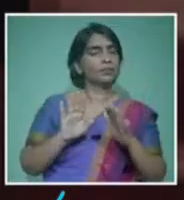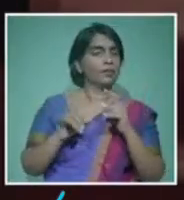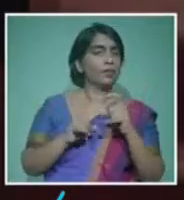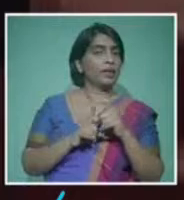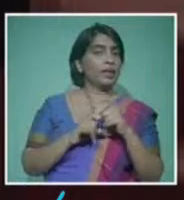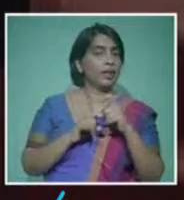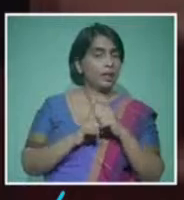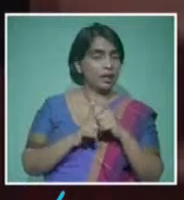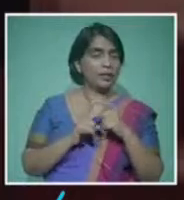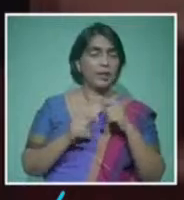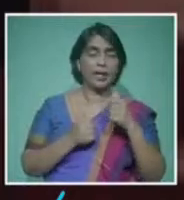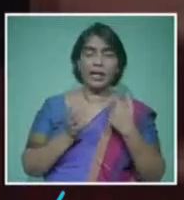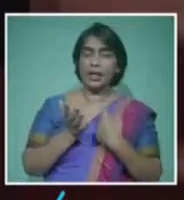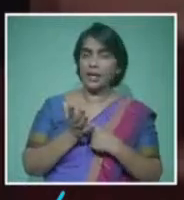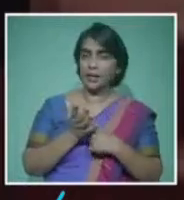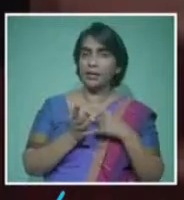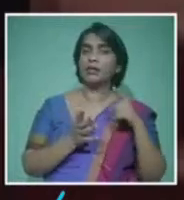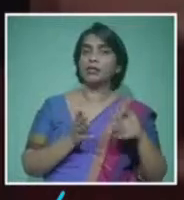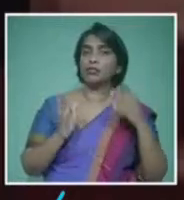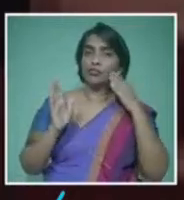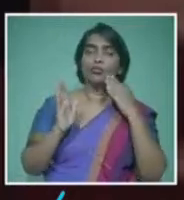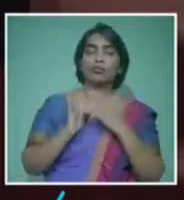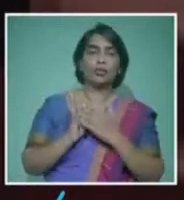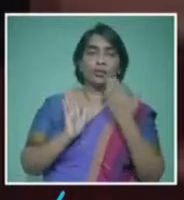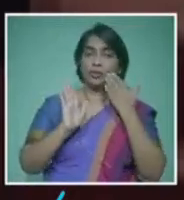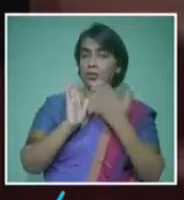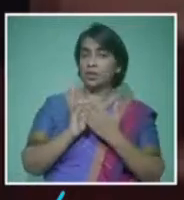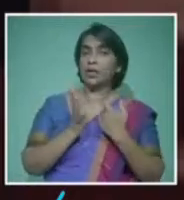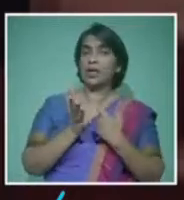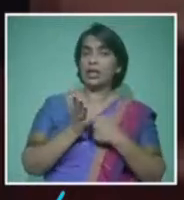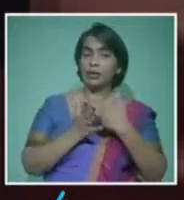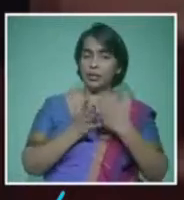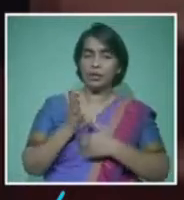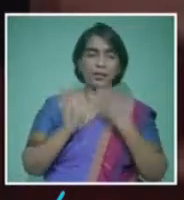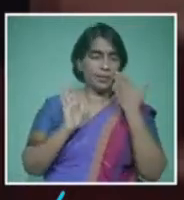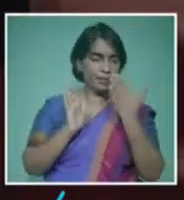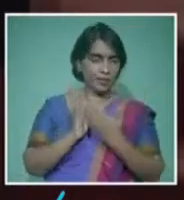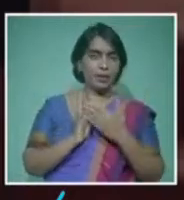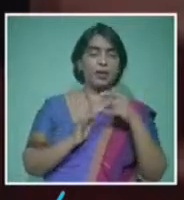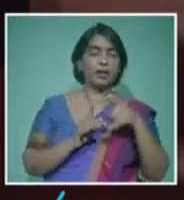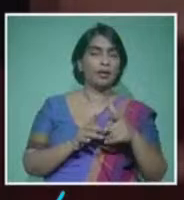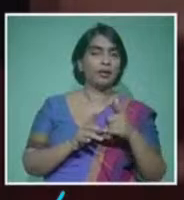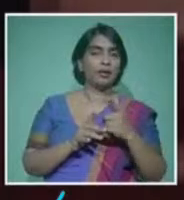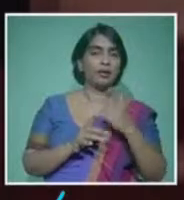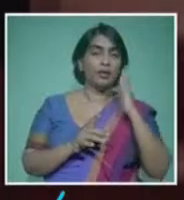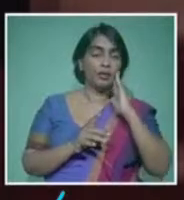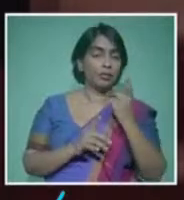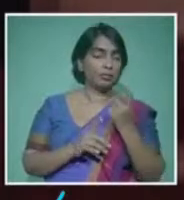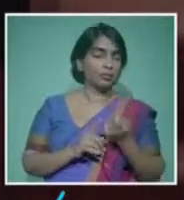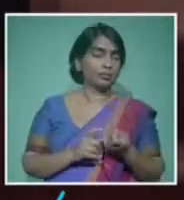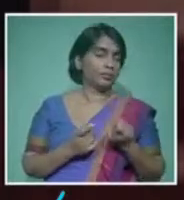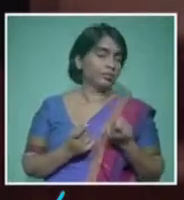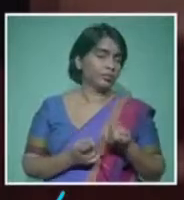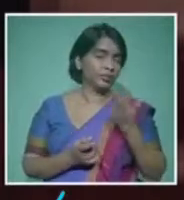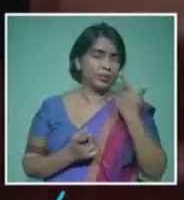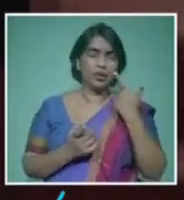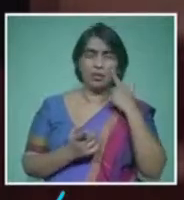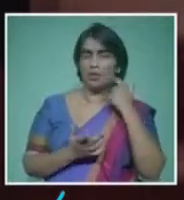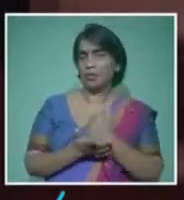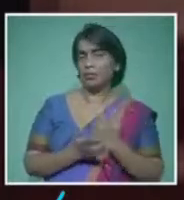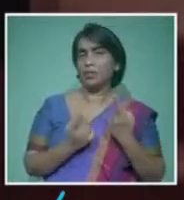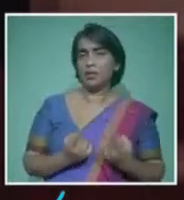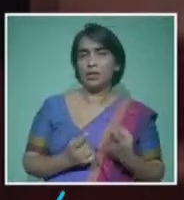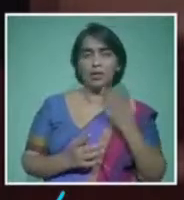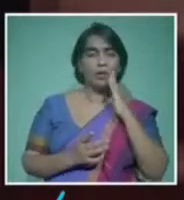හා රේගු දෙපාර්තමේන්තුව මේ සම්බන්ධ ඉදිරිපත් කළ වාර්තාවලින් පෙනී යයි. අධි විදේශ විනිමය හිගයකින් පෙළෙන රටක විදේශ